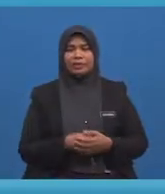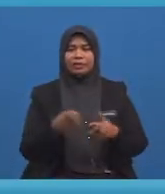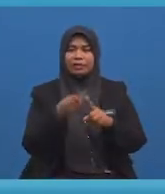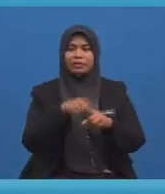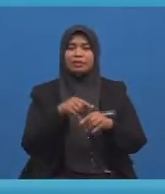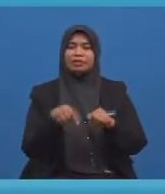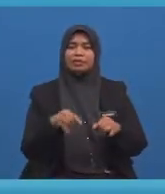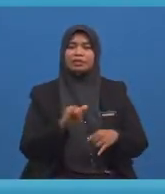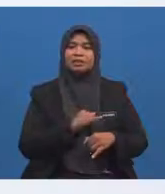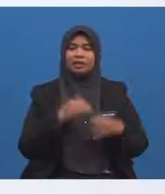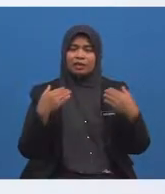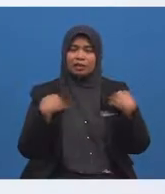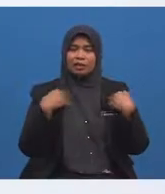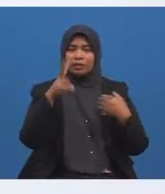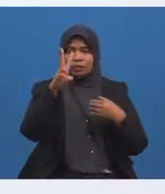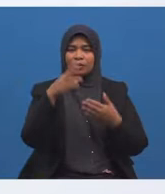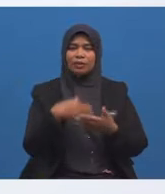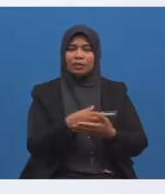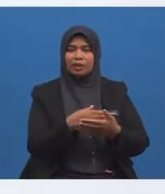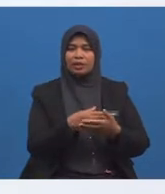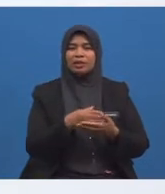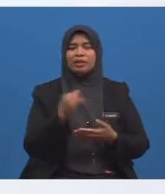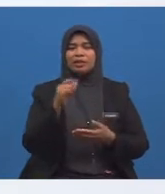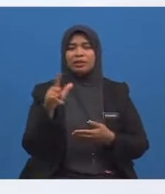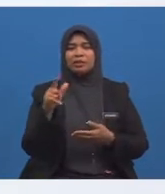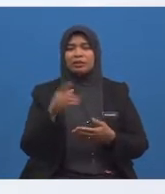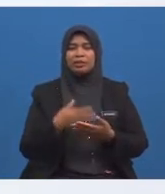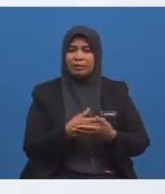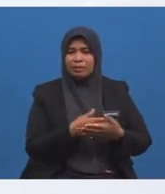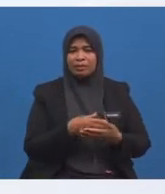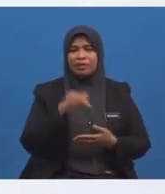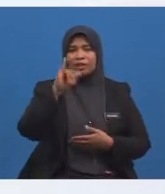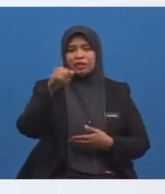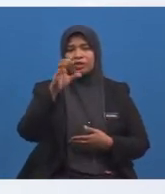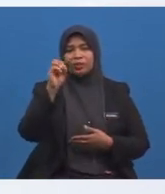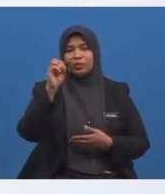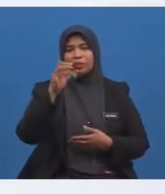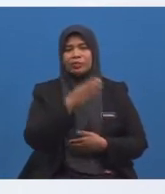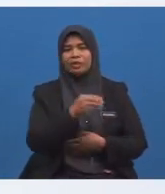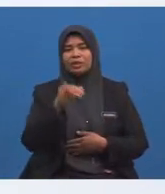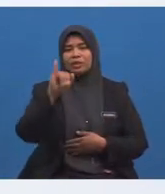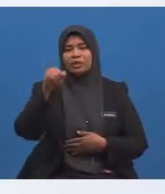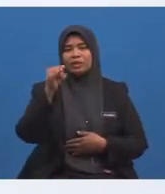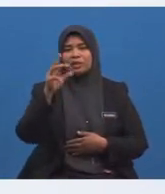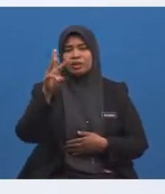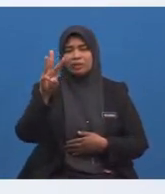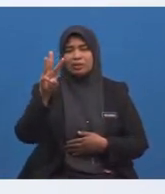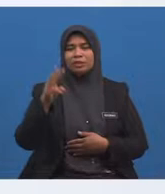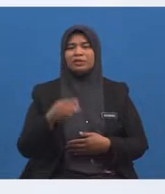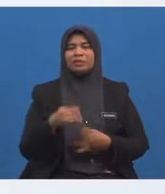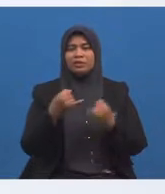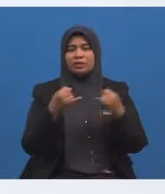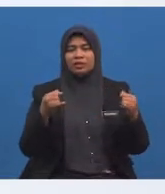sini, saya mempunyai dua anak iaitu baby J.O. dan baby J.W.